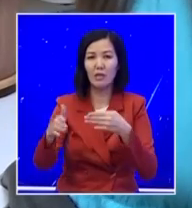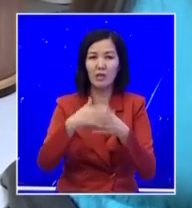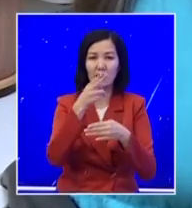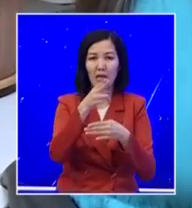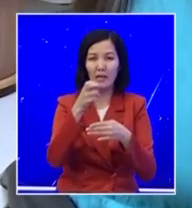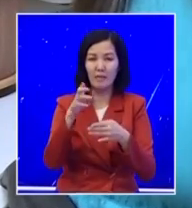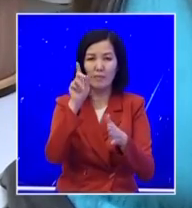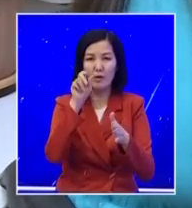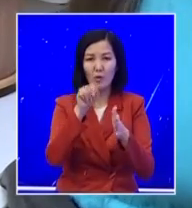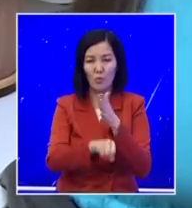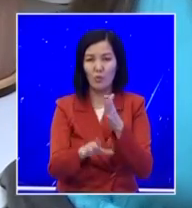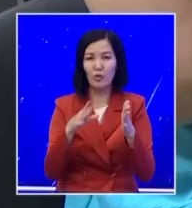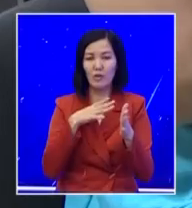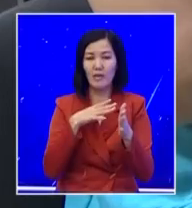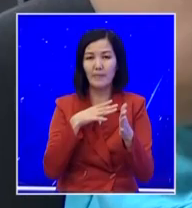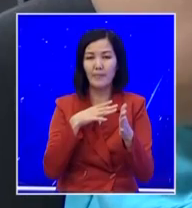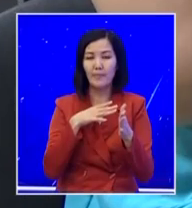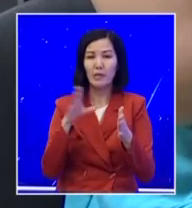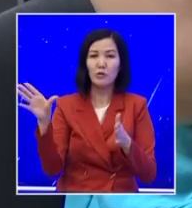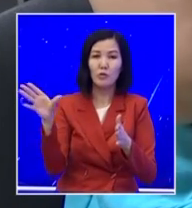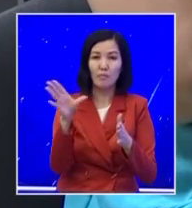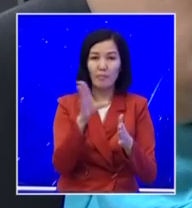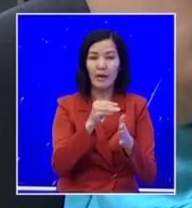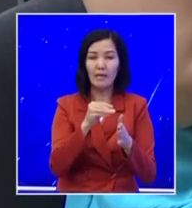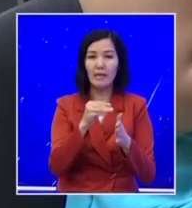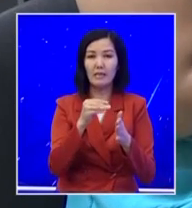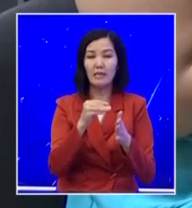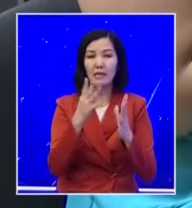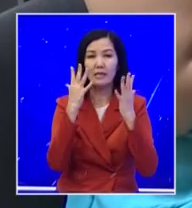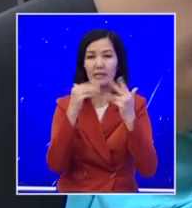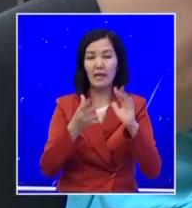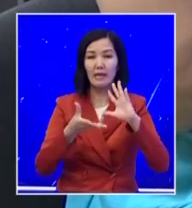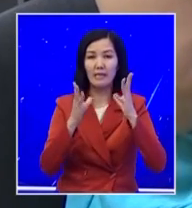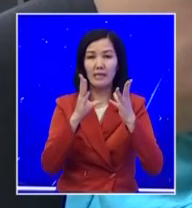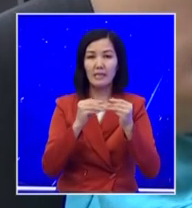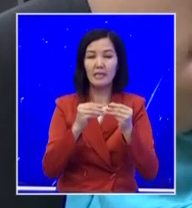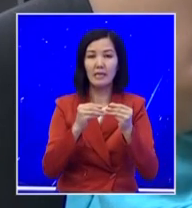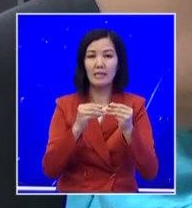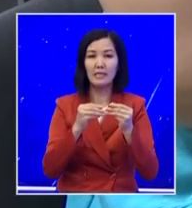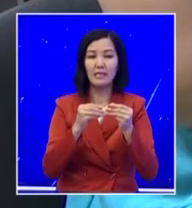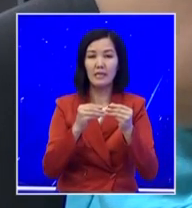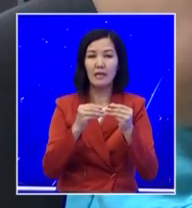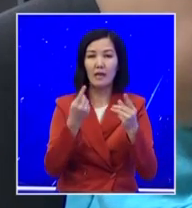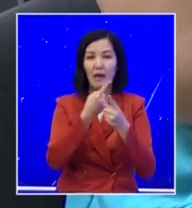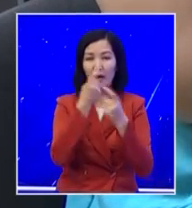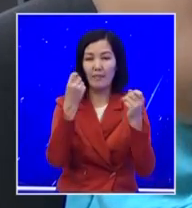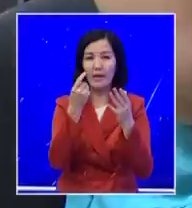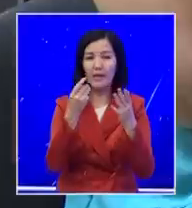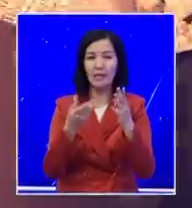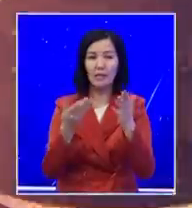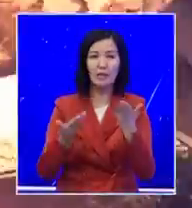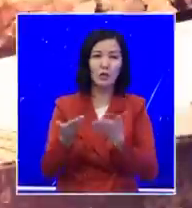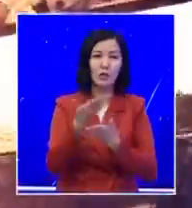жазықсыздан жапа шекті, солардың бәрінің жаңағы статистикасын жинақталған бір тележоба